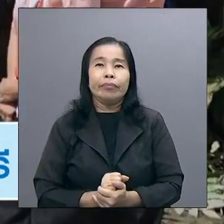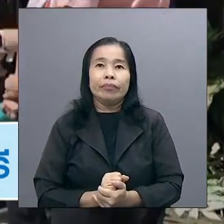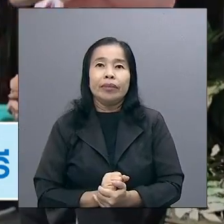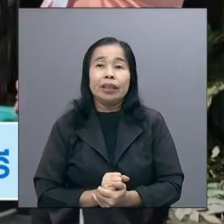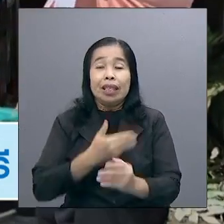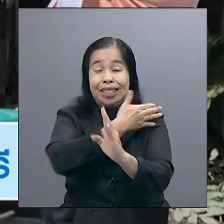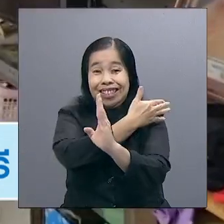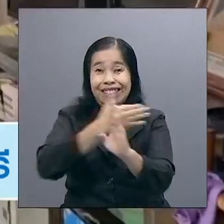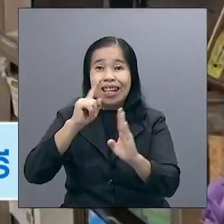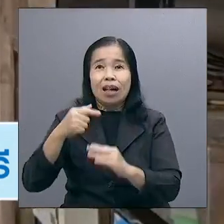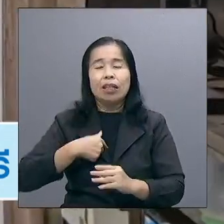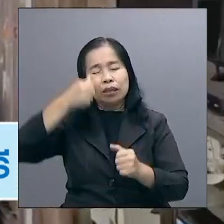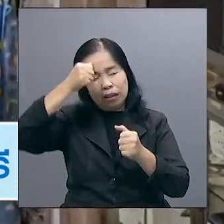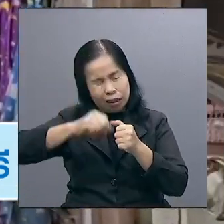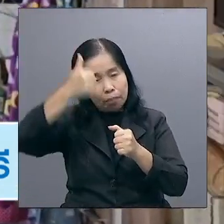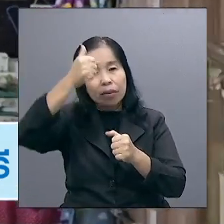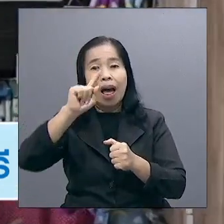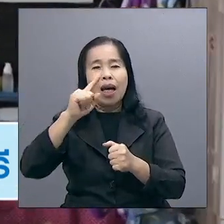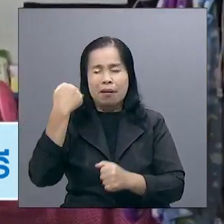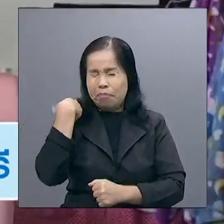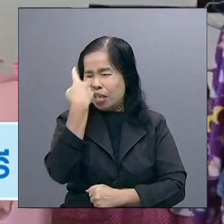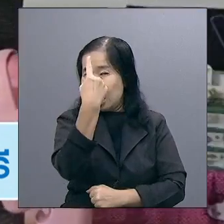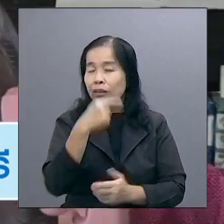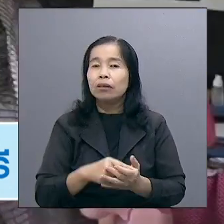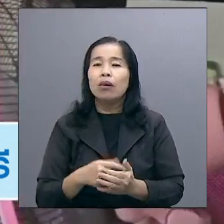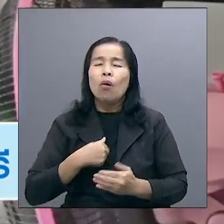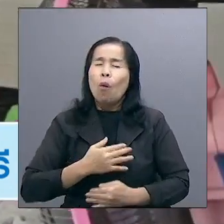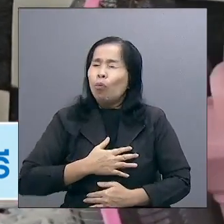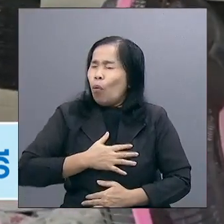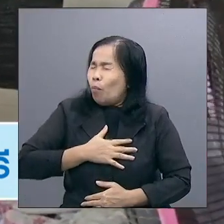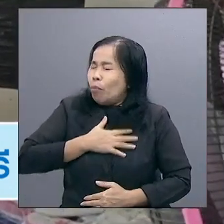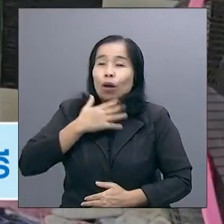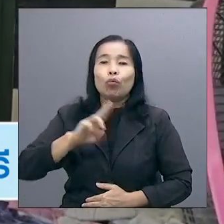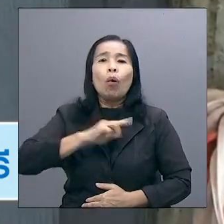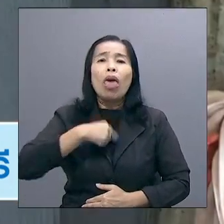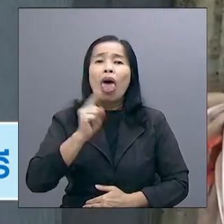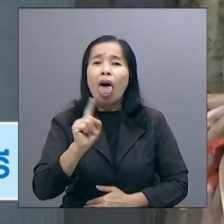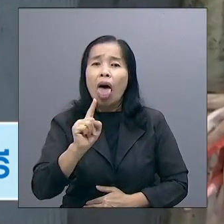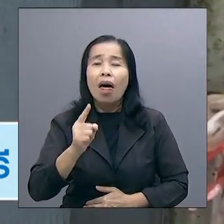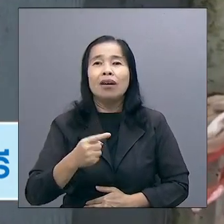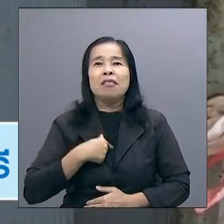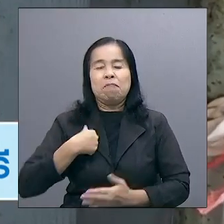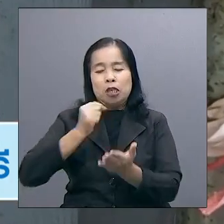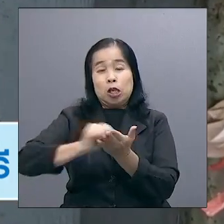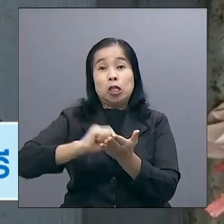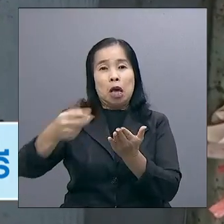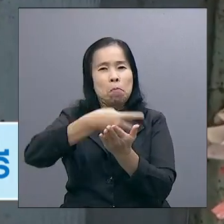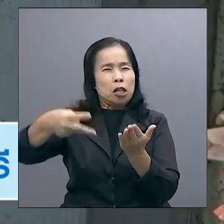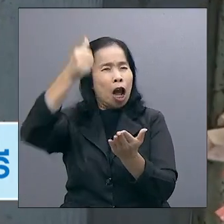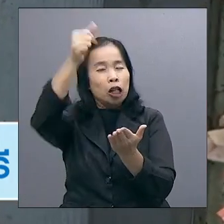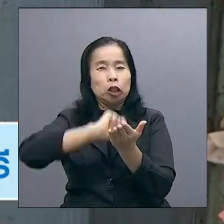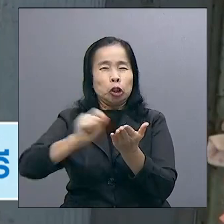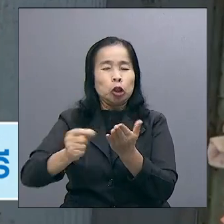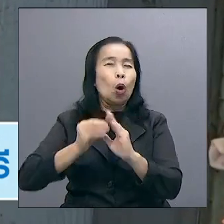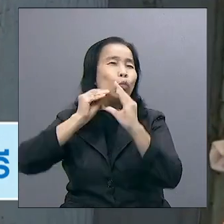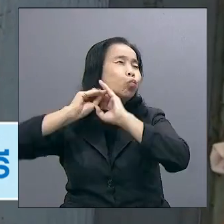ที่ผ่านมาเธอบอกวาเธอจำได้วามอยู่ครั้งหนึ่งเธอภูมิใส่ใตวเองมากเพระวาเธอนั้นประกวจเขียนเรียงความค่ะแล้วก